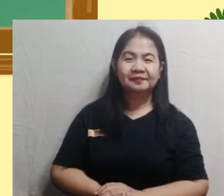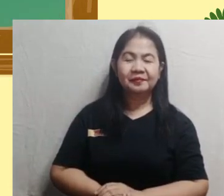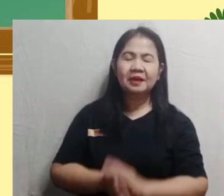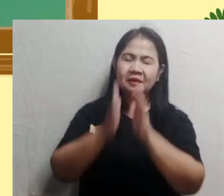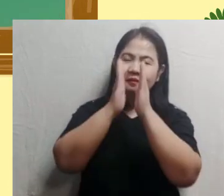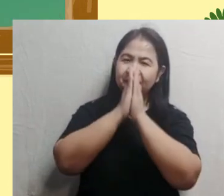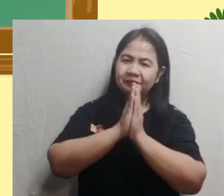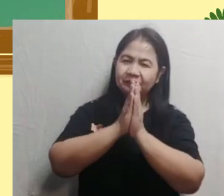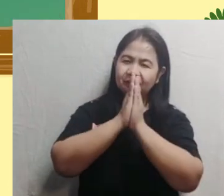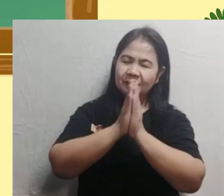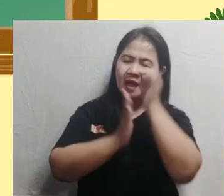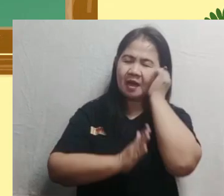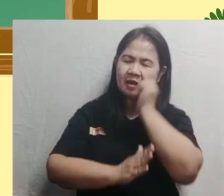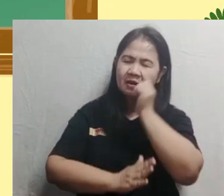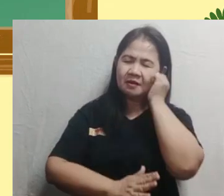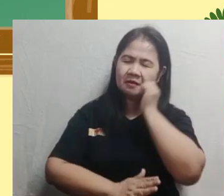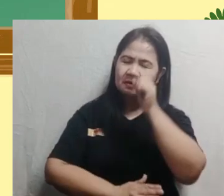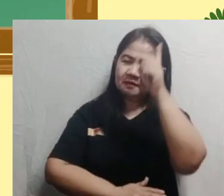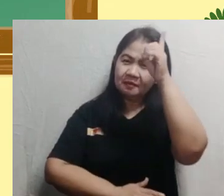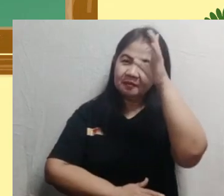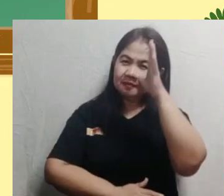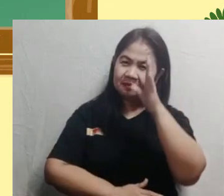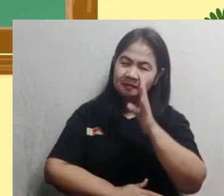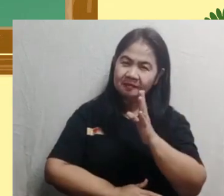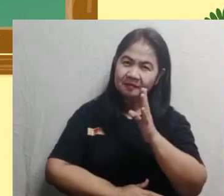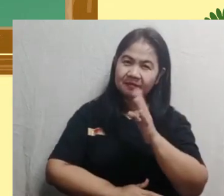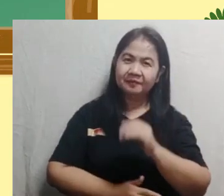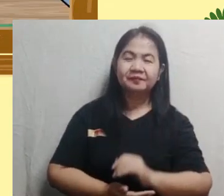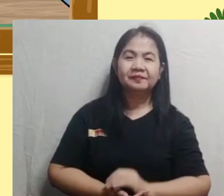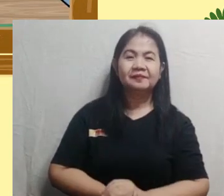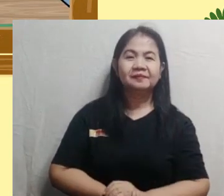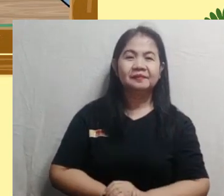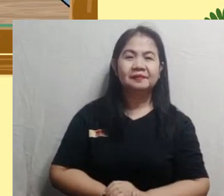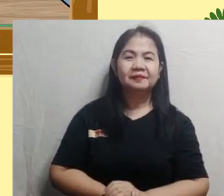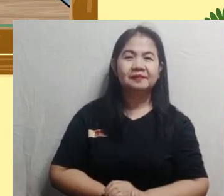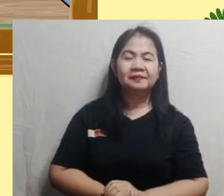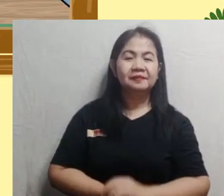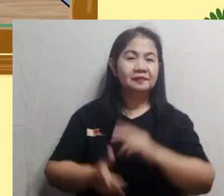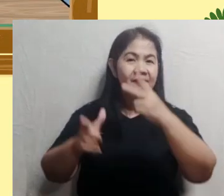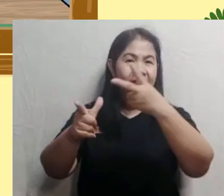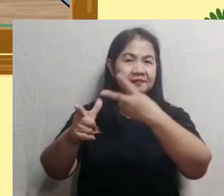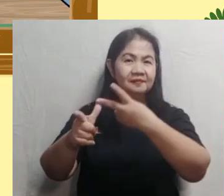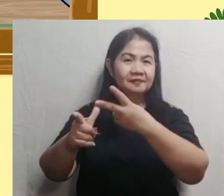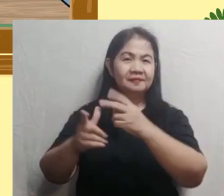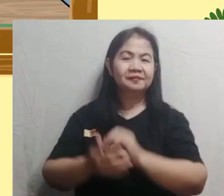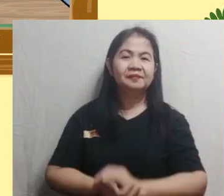pagdarasal araw-araw sa poong may kapal. Ikalawa,